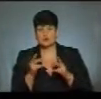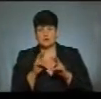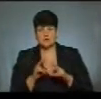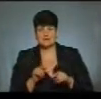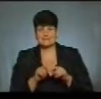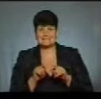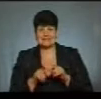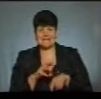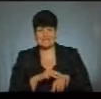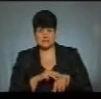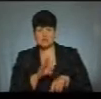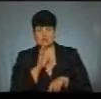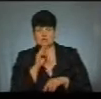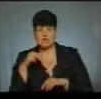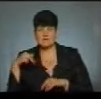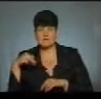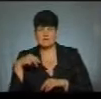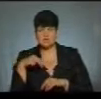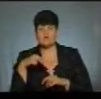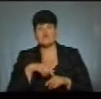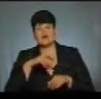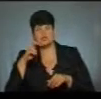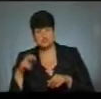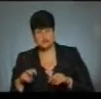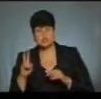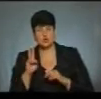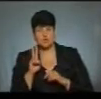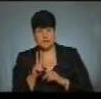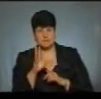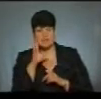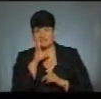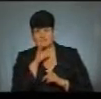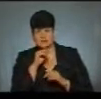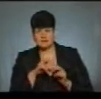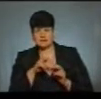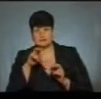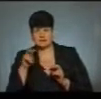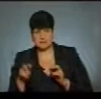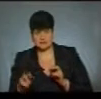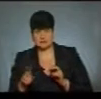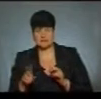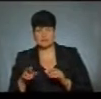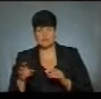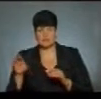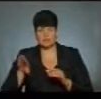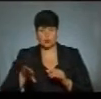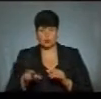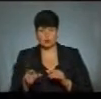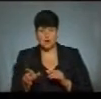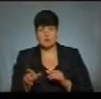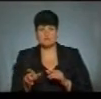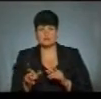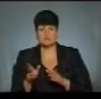що жінка, вийшовши з тролейбуса, не встигла стати на тротуар. Тим часом водій рушав з місця, відповідно,